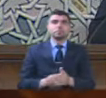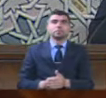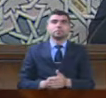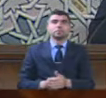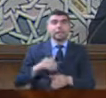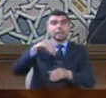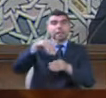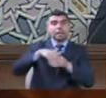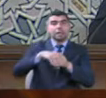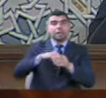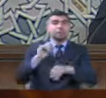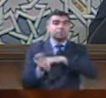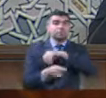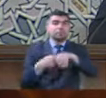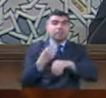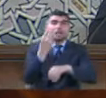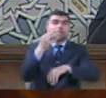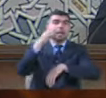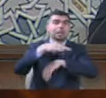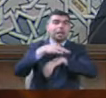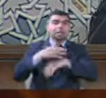للفريق الحركي في حدود 3 دقائق.